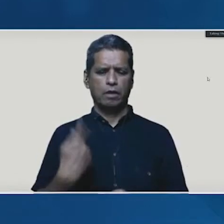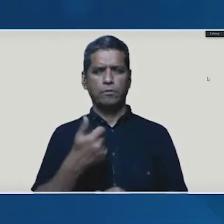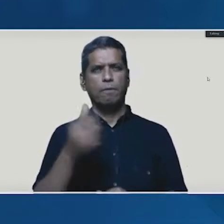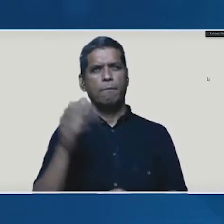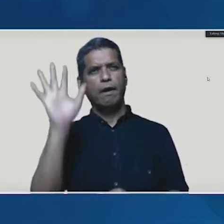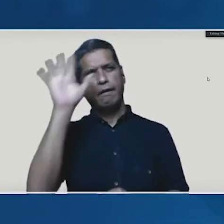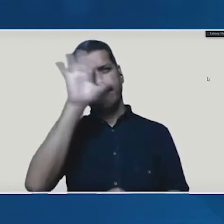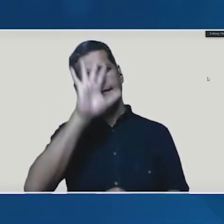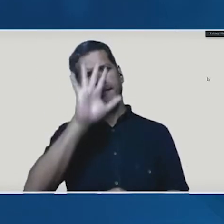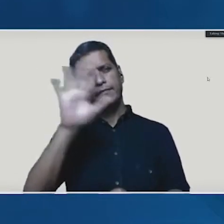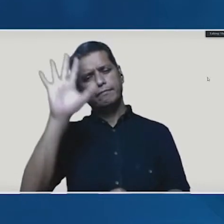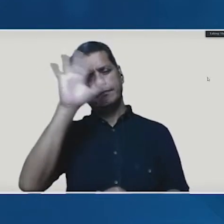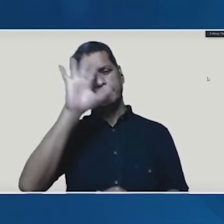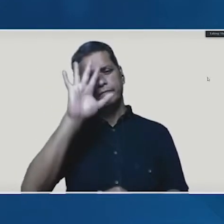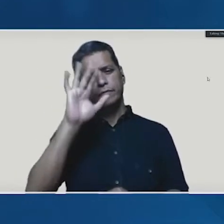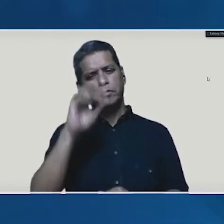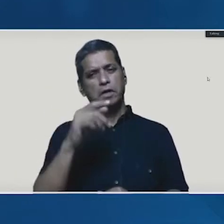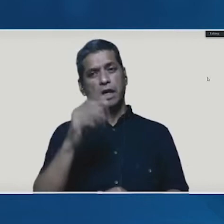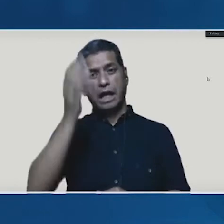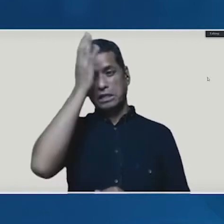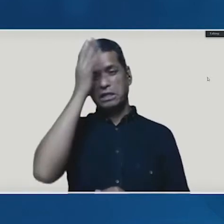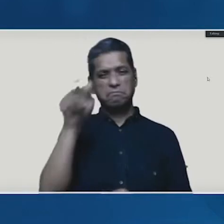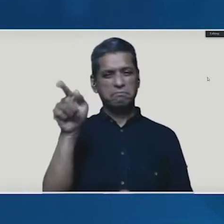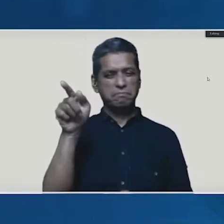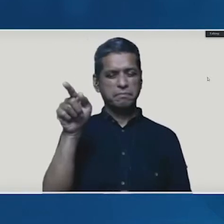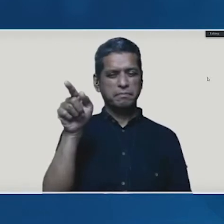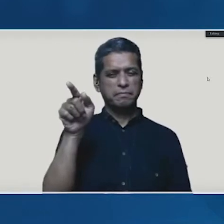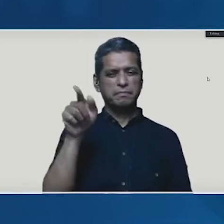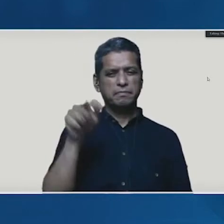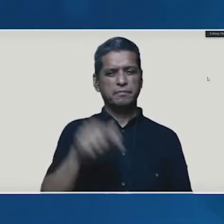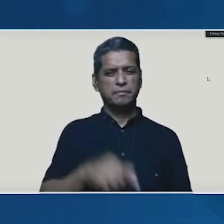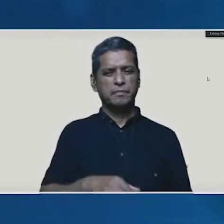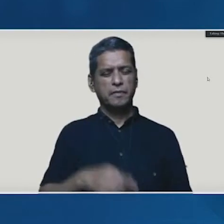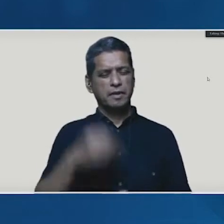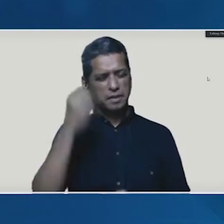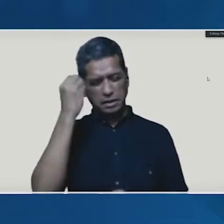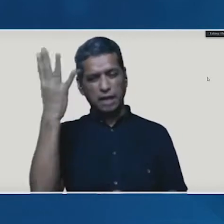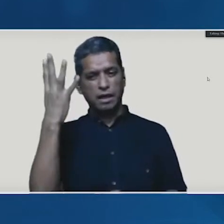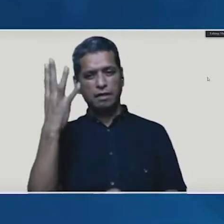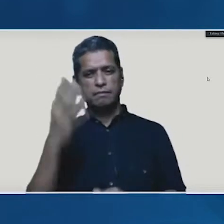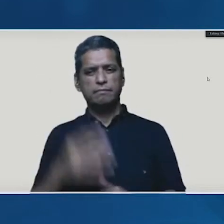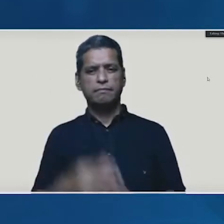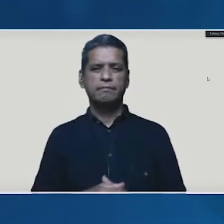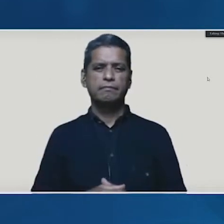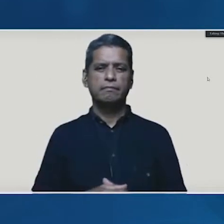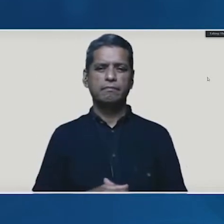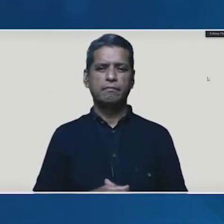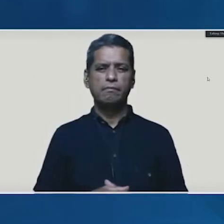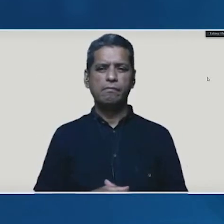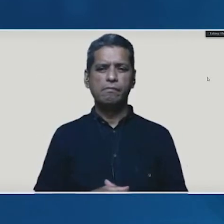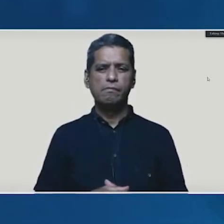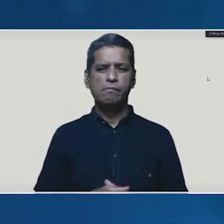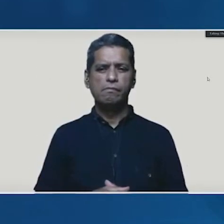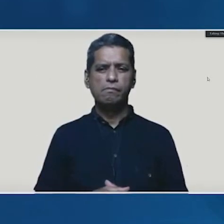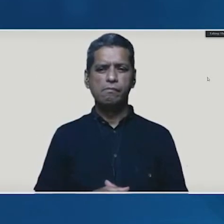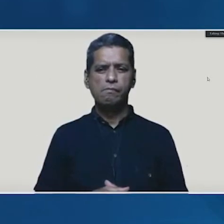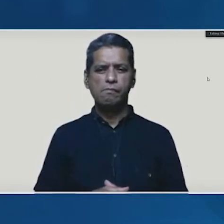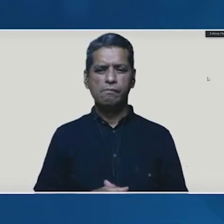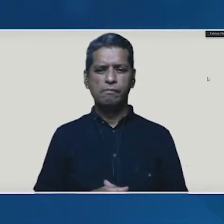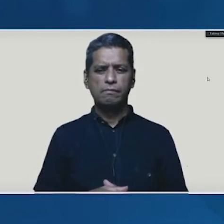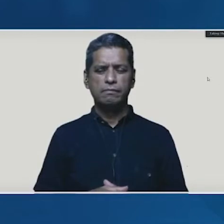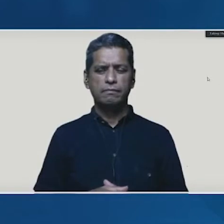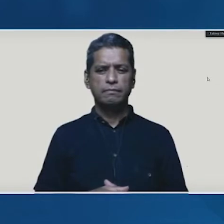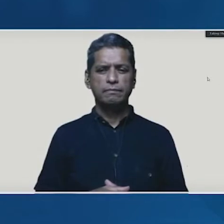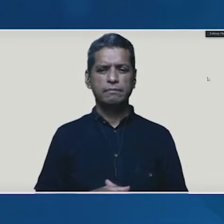ya buka Tesar sadar saudara ada orang bilang bahwa lega bahwa dia